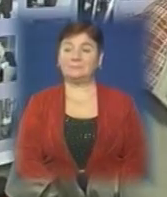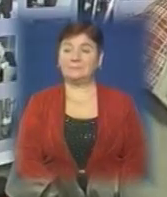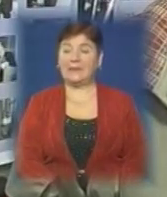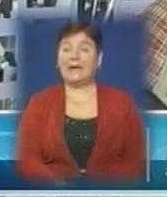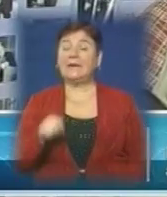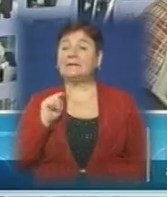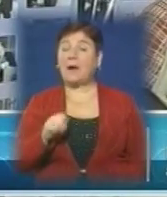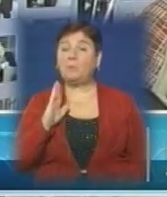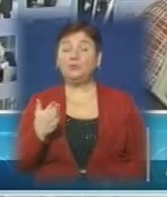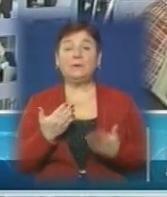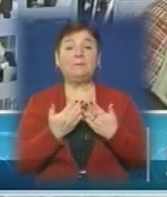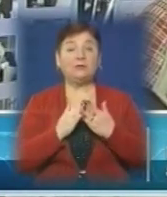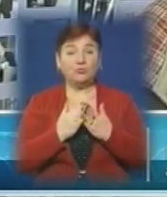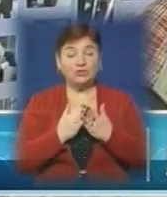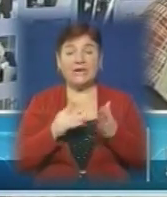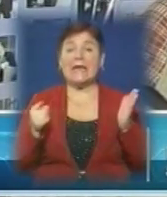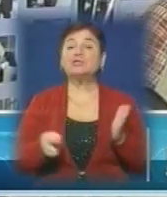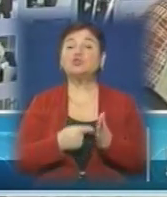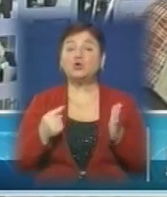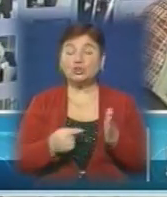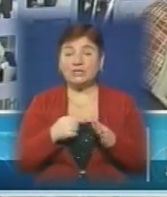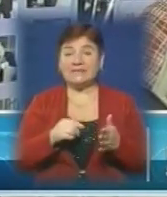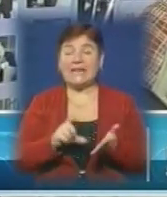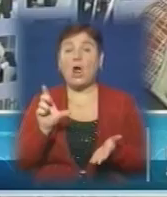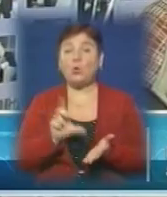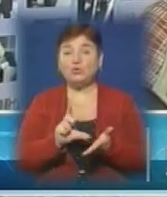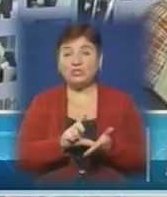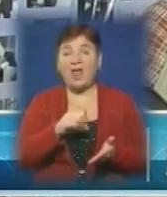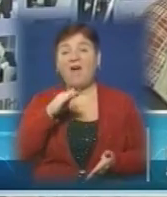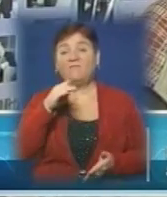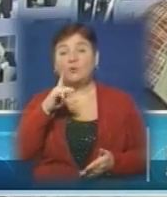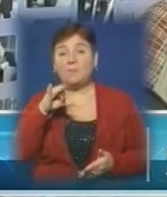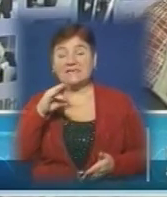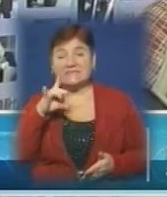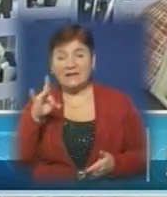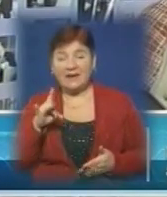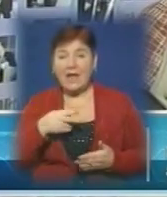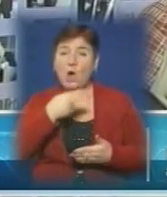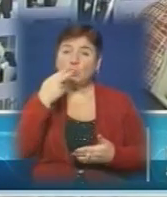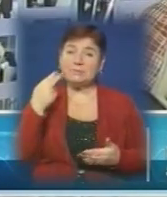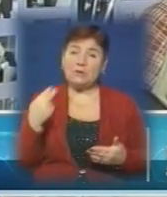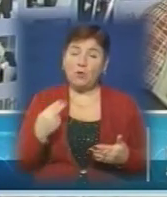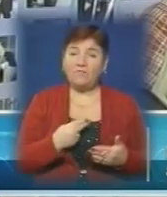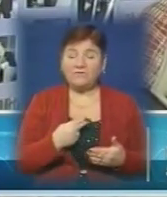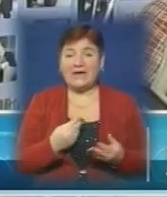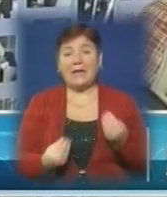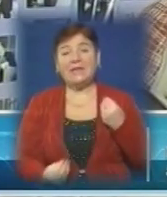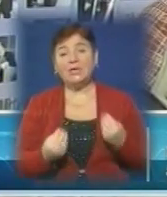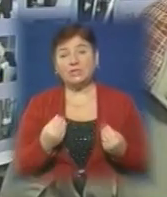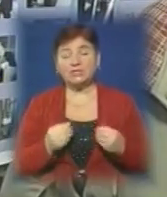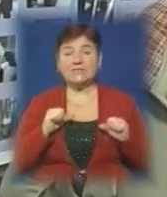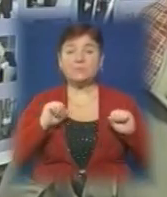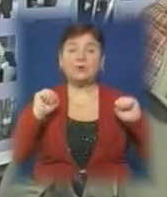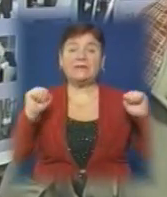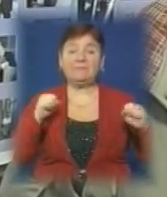Там будуть підручники, зошити, ручки, фломастери, олівці, розмальовки, альбоми, іграшки,